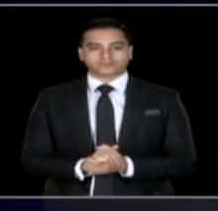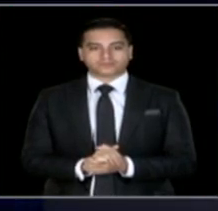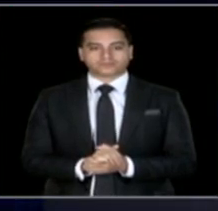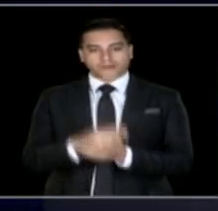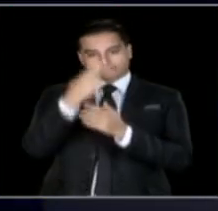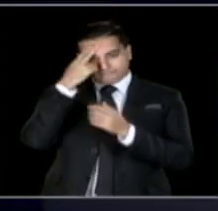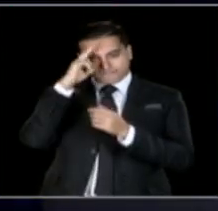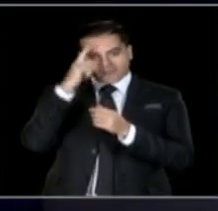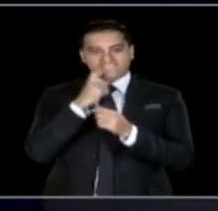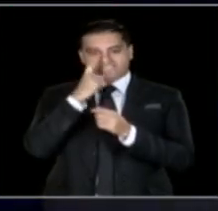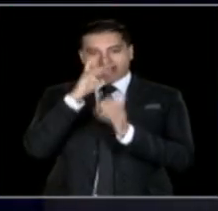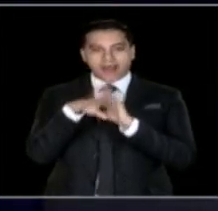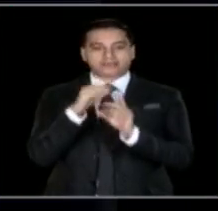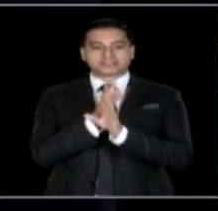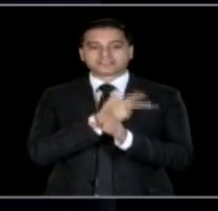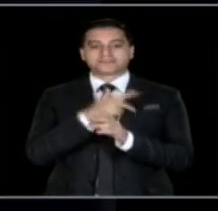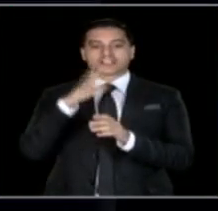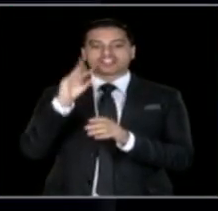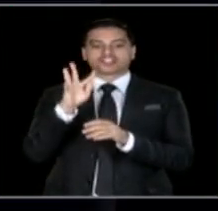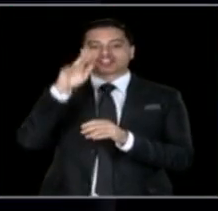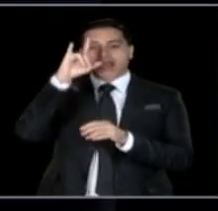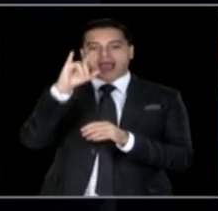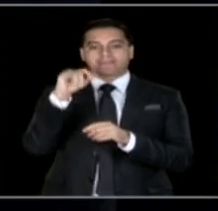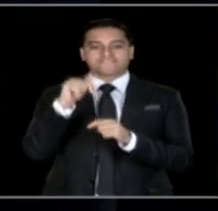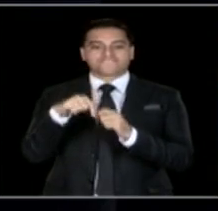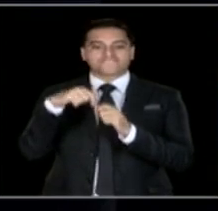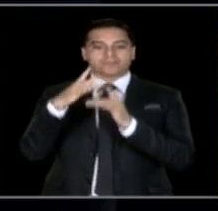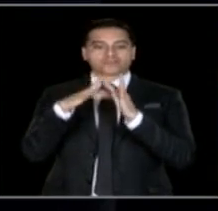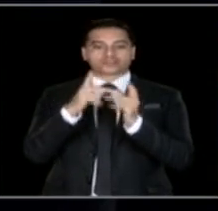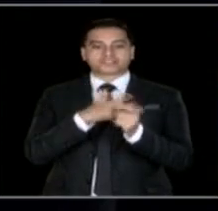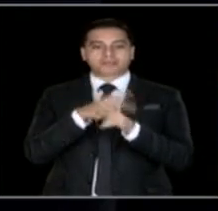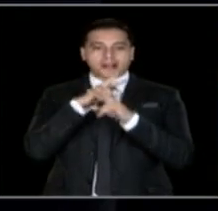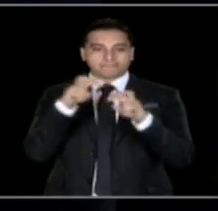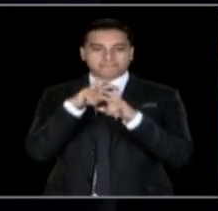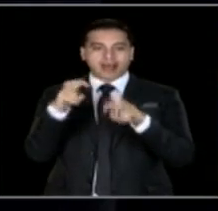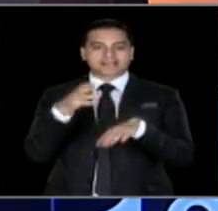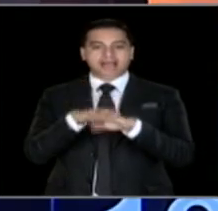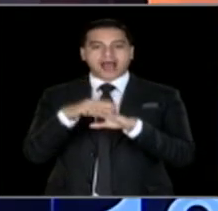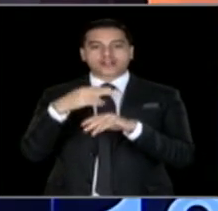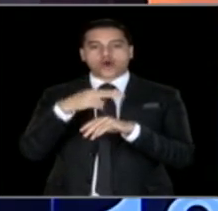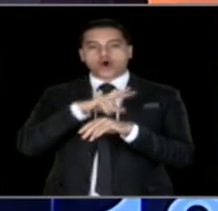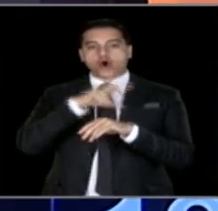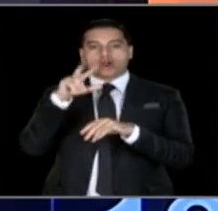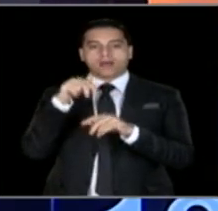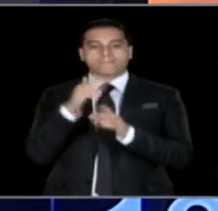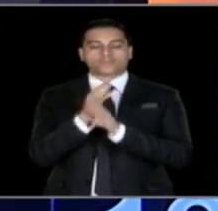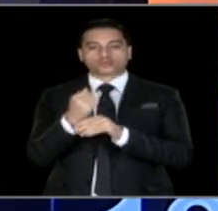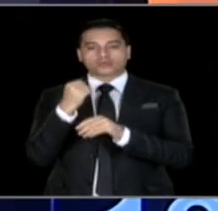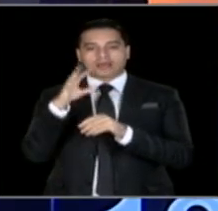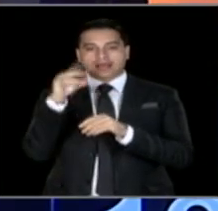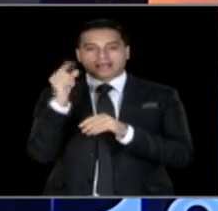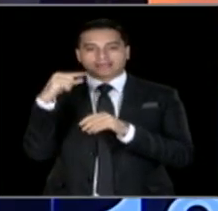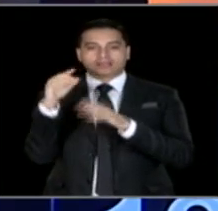من هو الفنان الذي قام بدور هشام في مسلسل البحث عن علا؟ بطولة هند صبري، سوسن